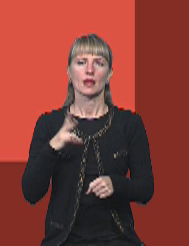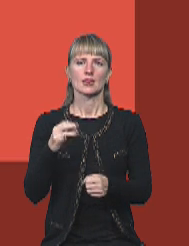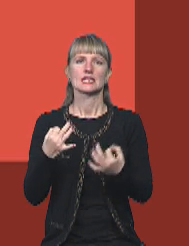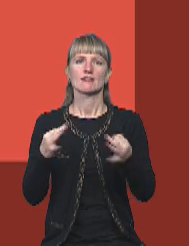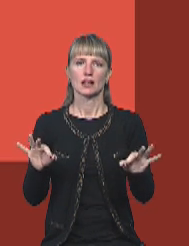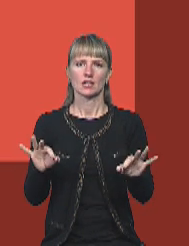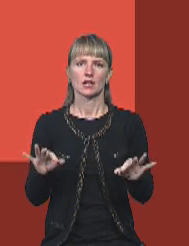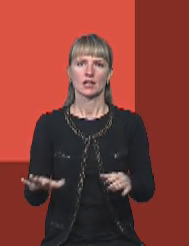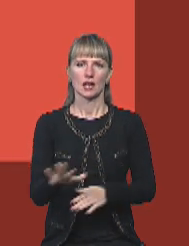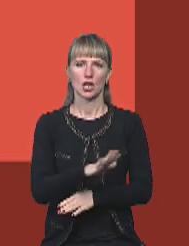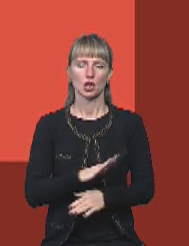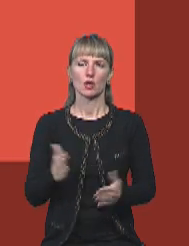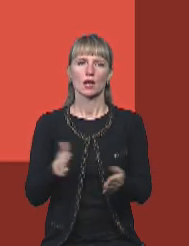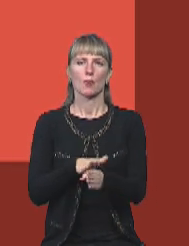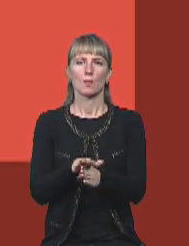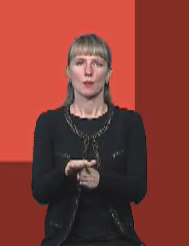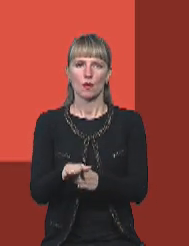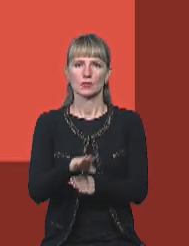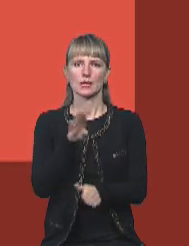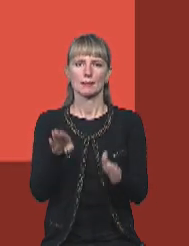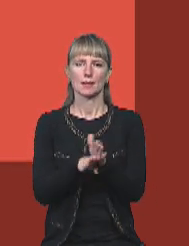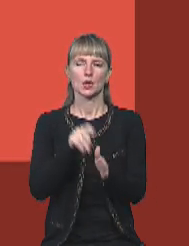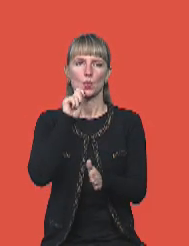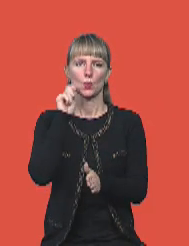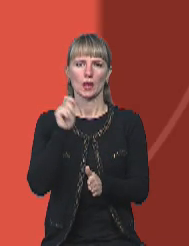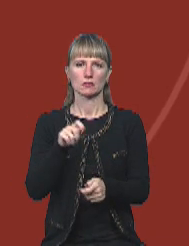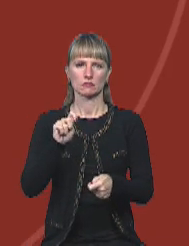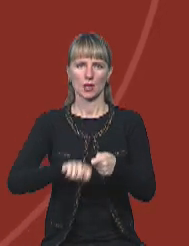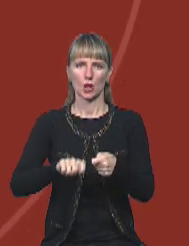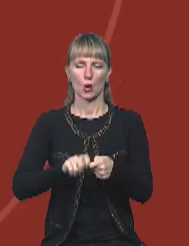звільнених територіях, які повністю під українським контролем.